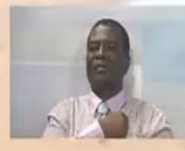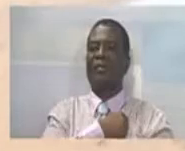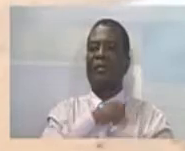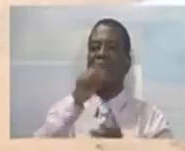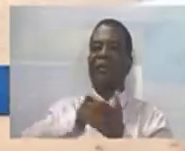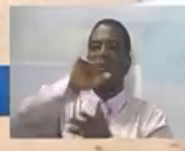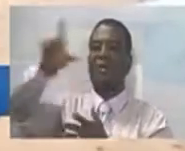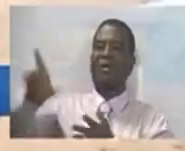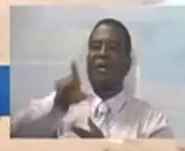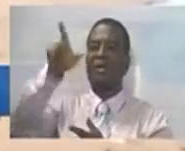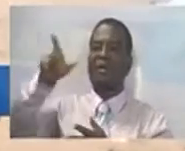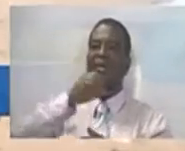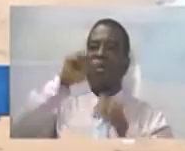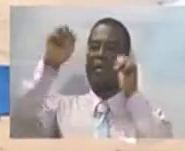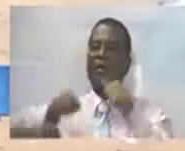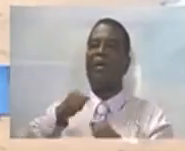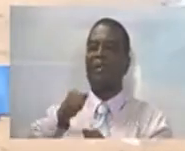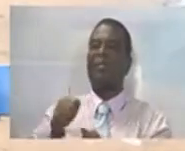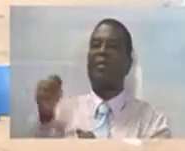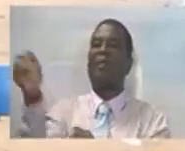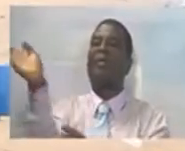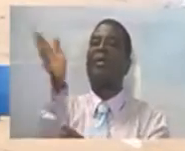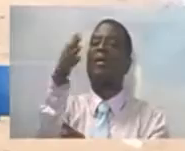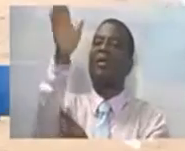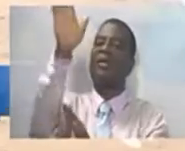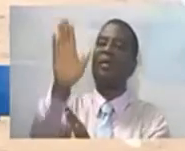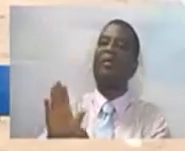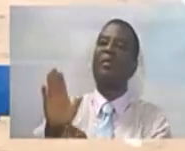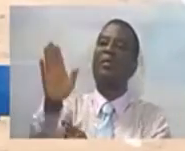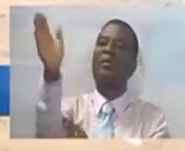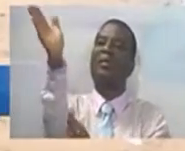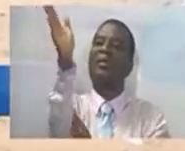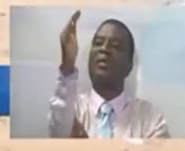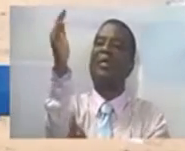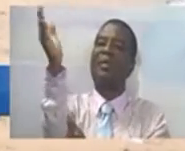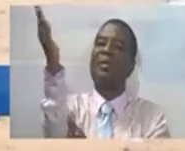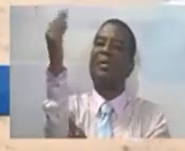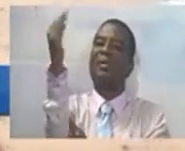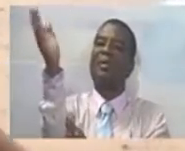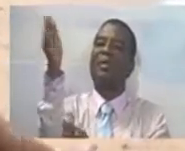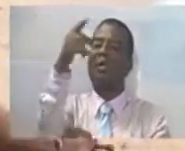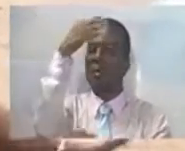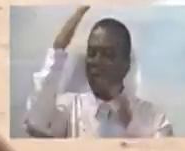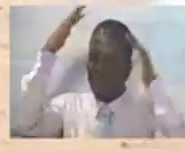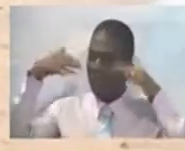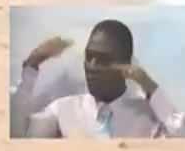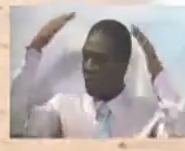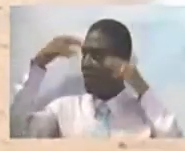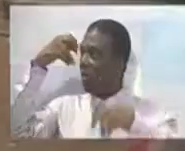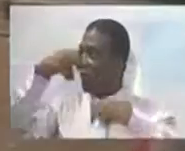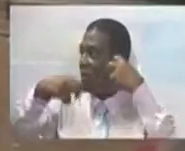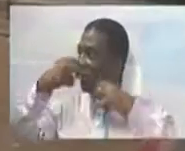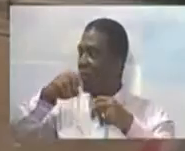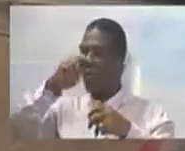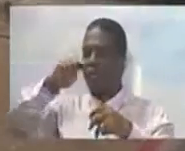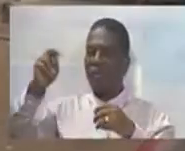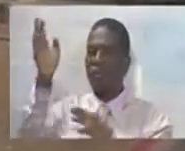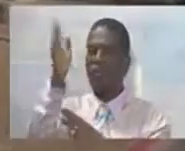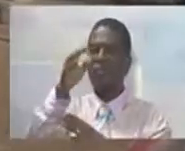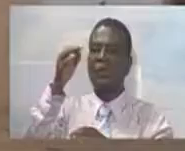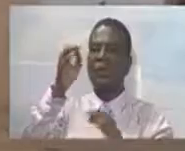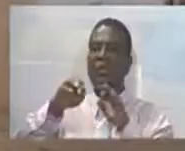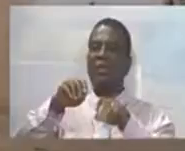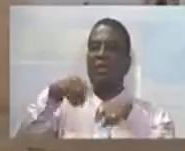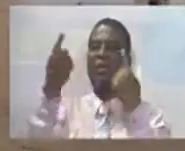Ce lundi, on n'a pas pu saluer le drapeau compte tenu de la pluie et puis aussi on a eu un problème aussi au niveau du drapeau. Si au